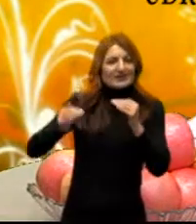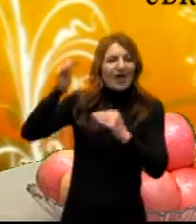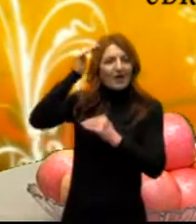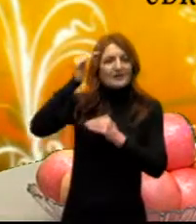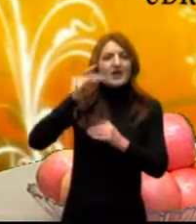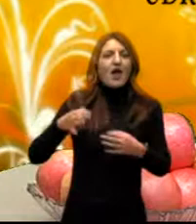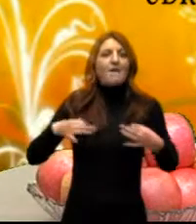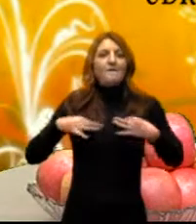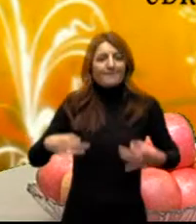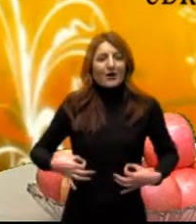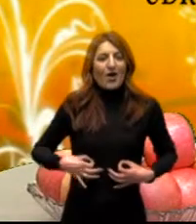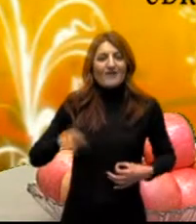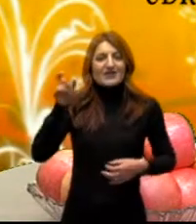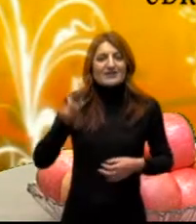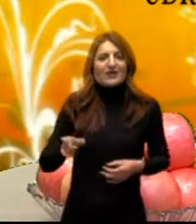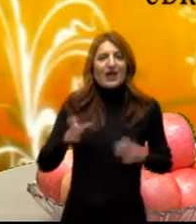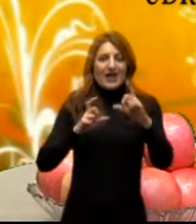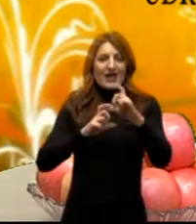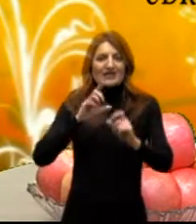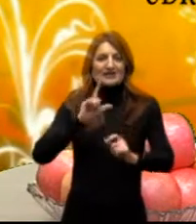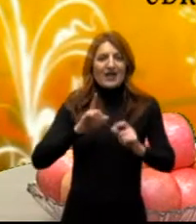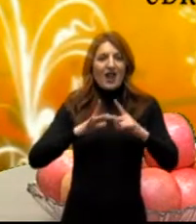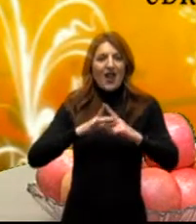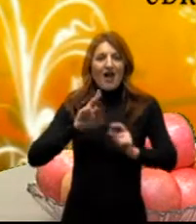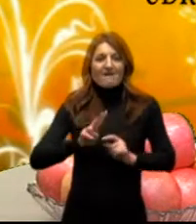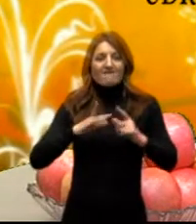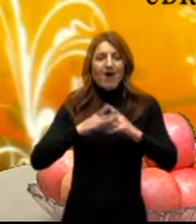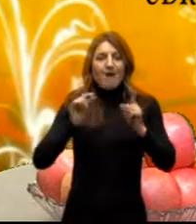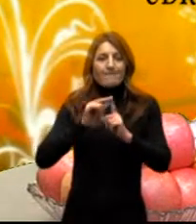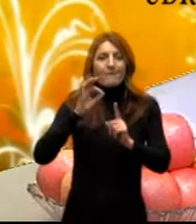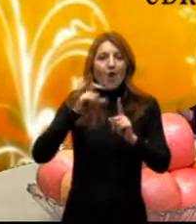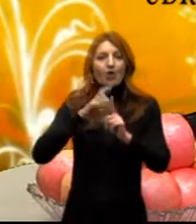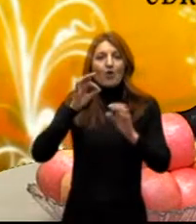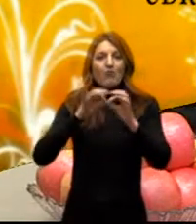tako, profesorica Slava Podobnik